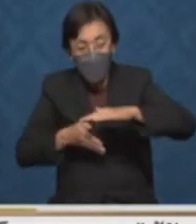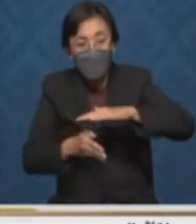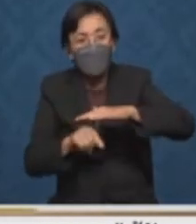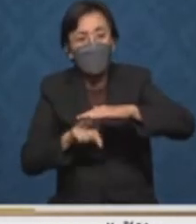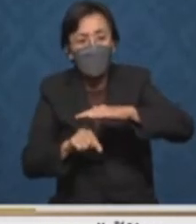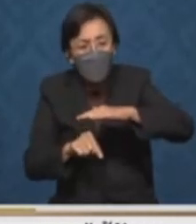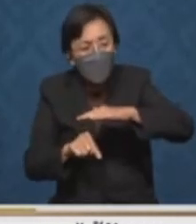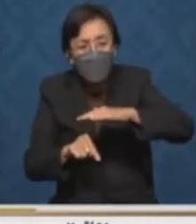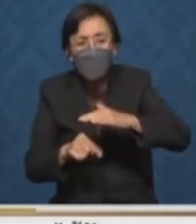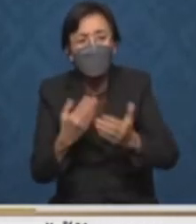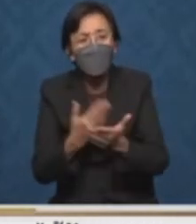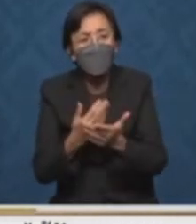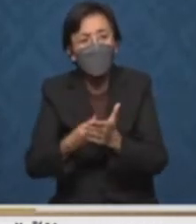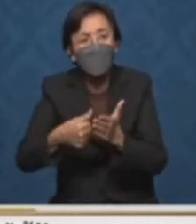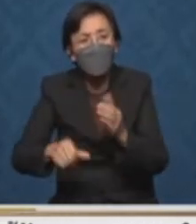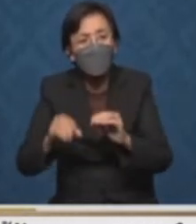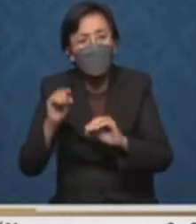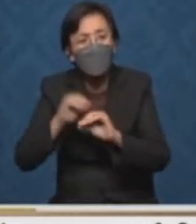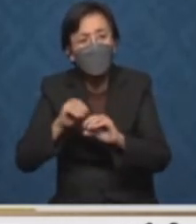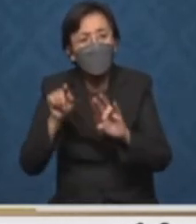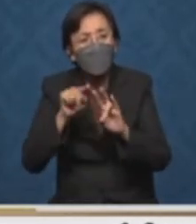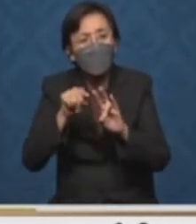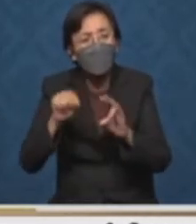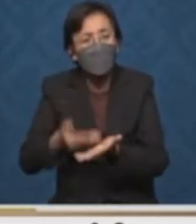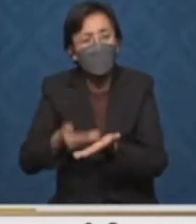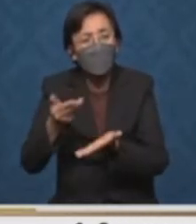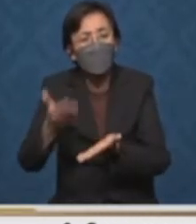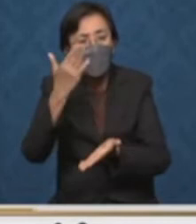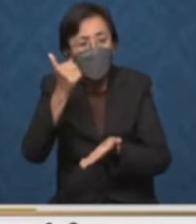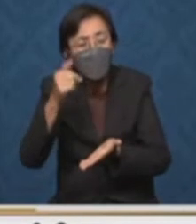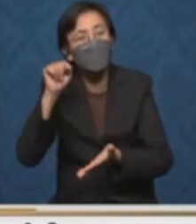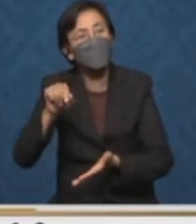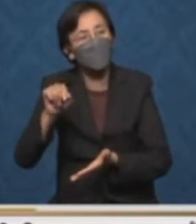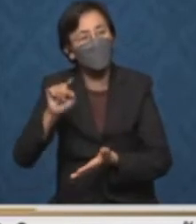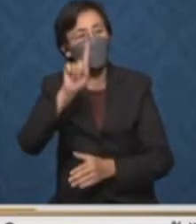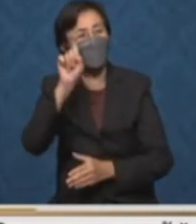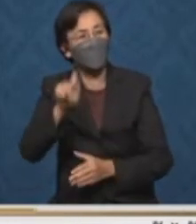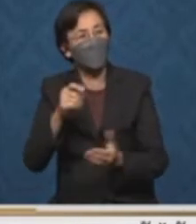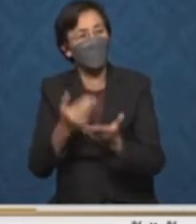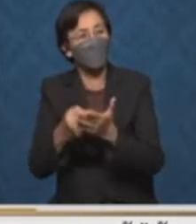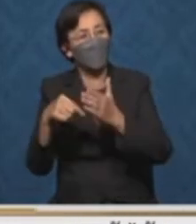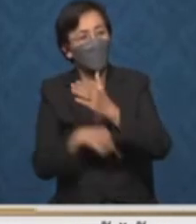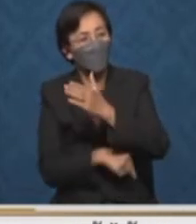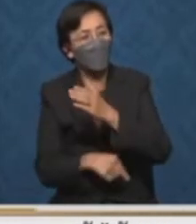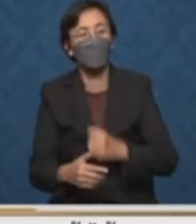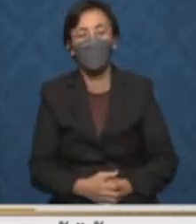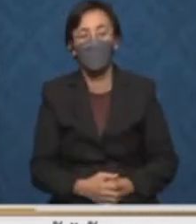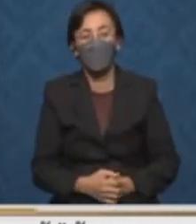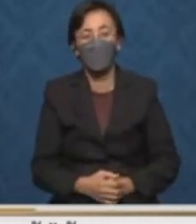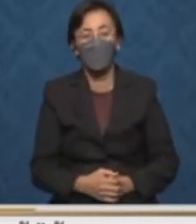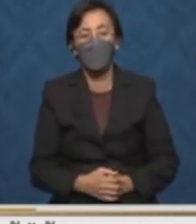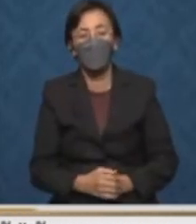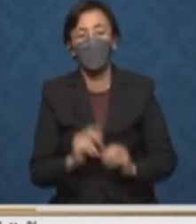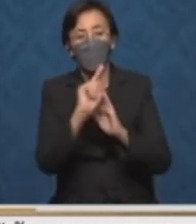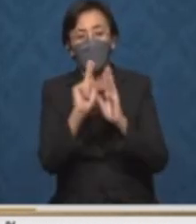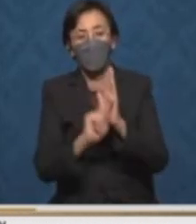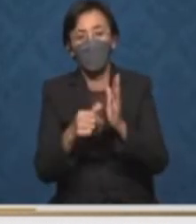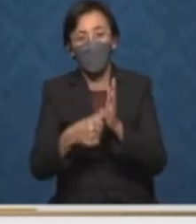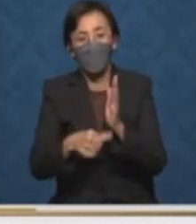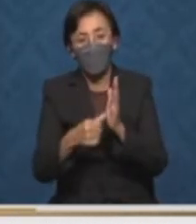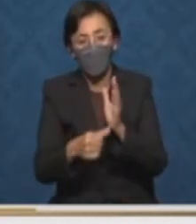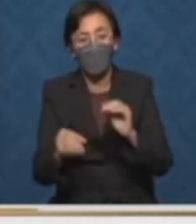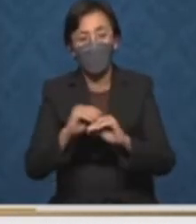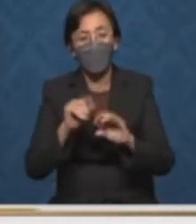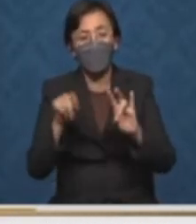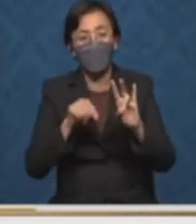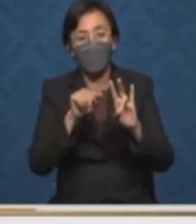ไมต้องไปจ่ายนี่แหละครับคือการโกงประมวลกฎหมายรัศดากรเกี่ยวกับการจ่ายภาษีมูลค่าเพิ่มตาม